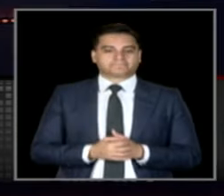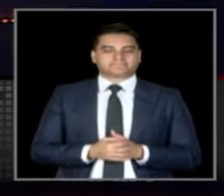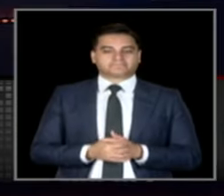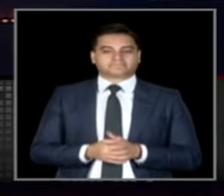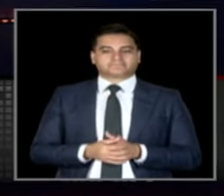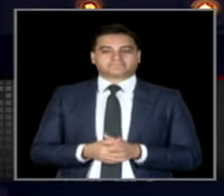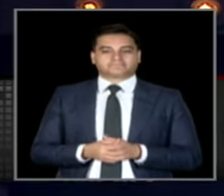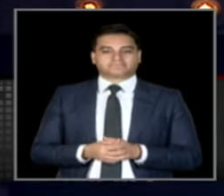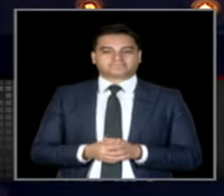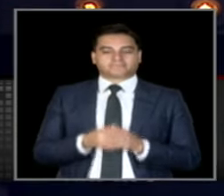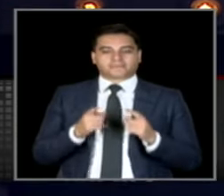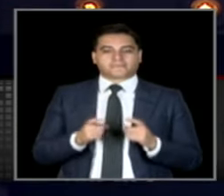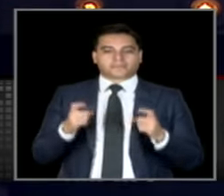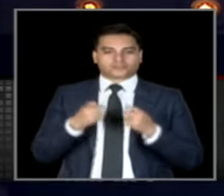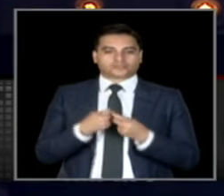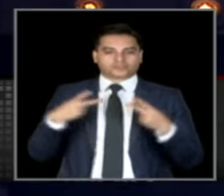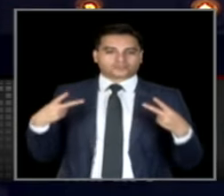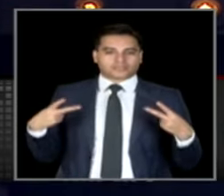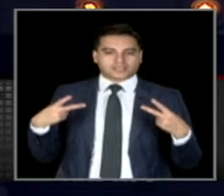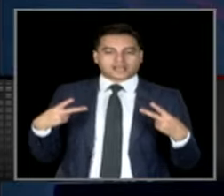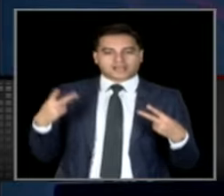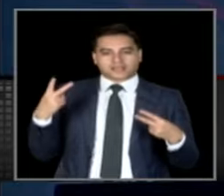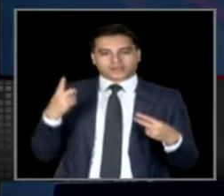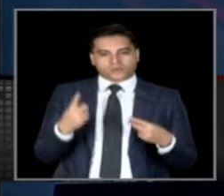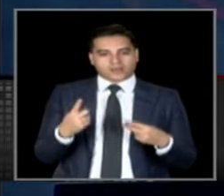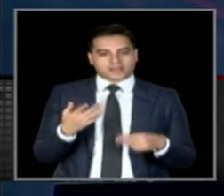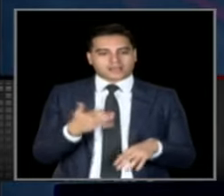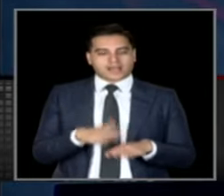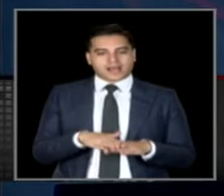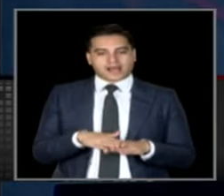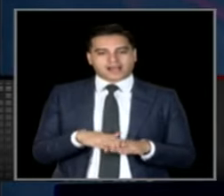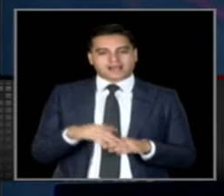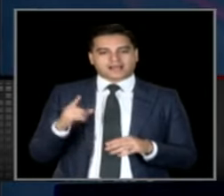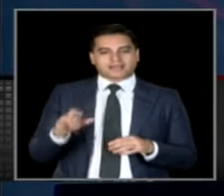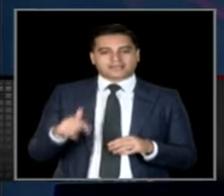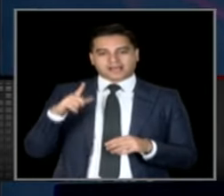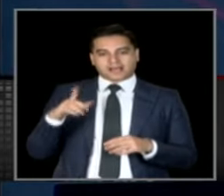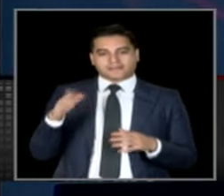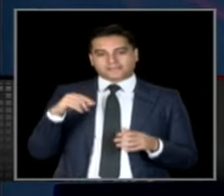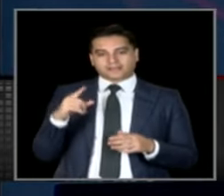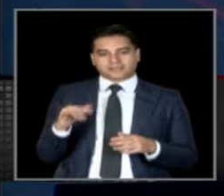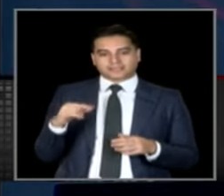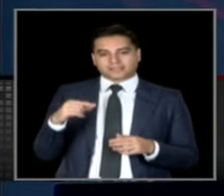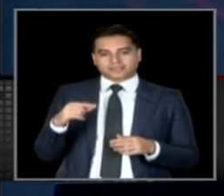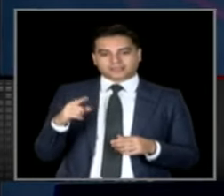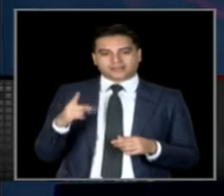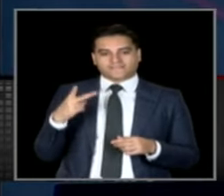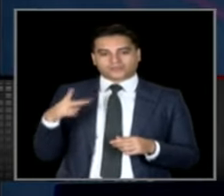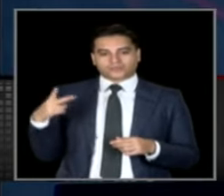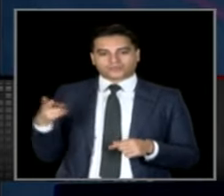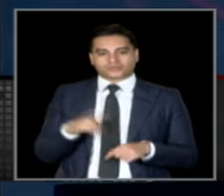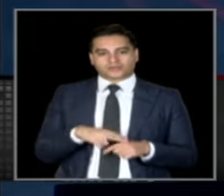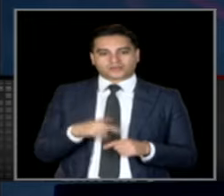2022-2023 الماتش انتهى 2-1 لريال مدريد. 22-23 كانوا